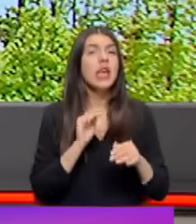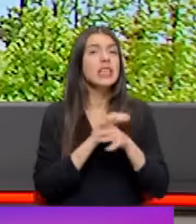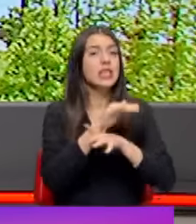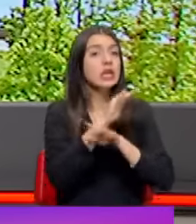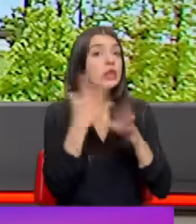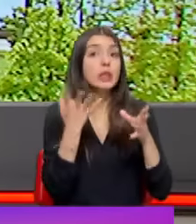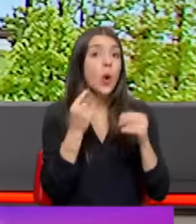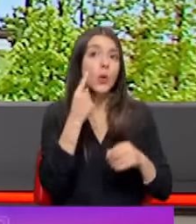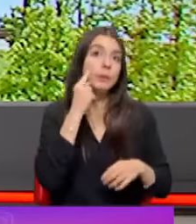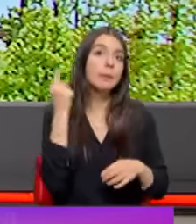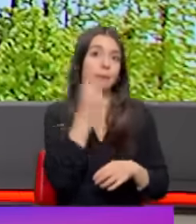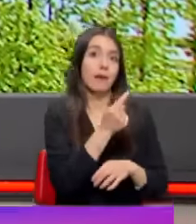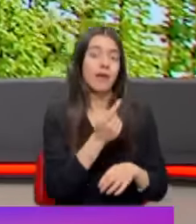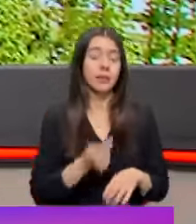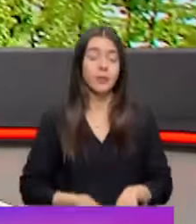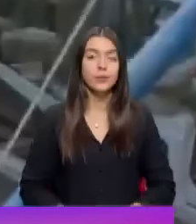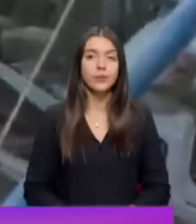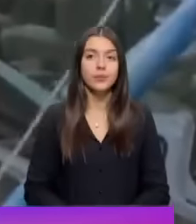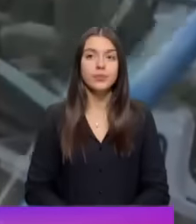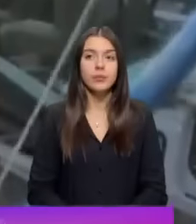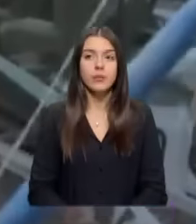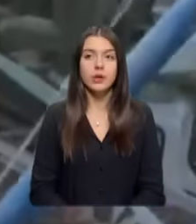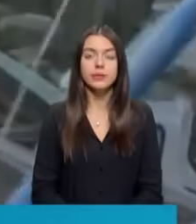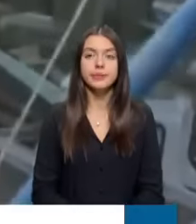mağduriyetlerden görelim.